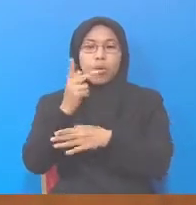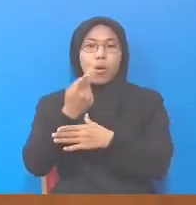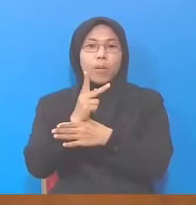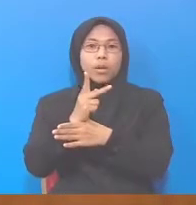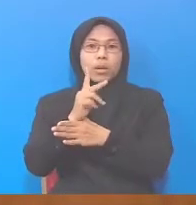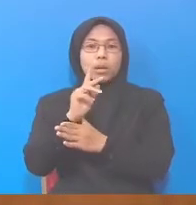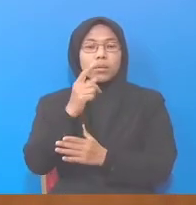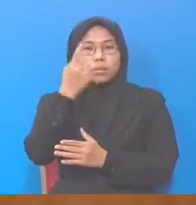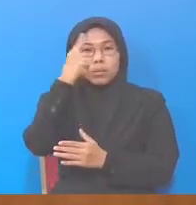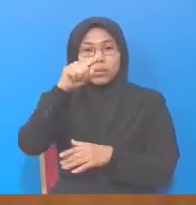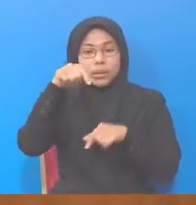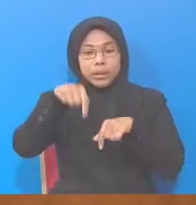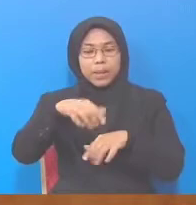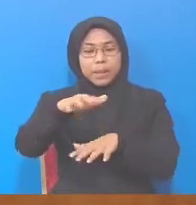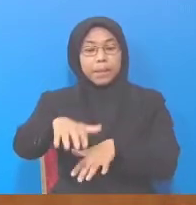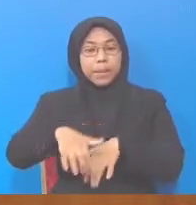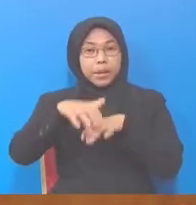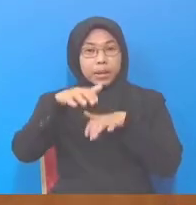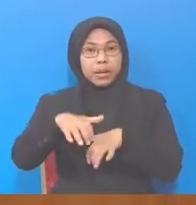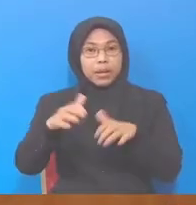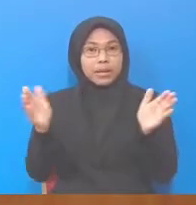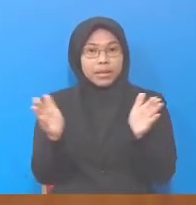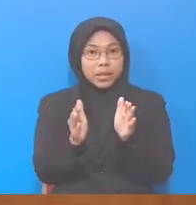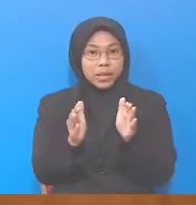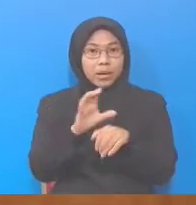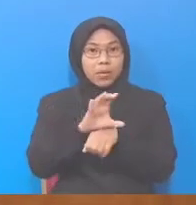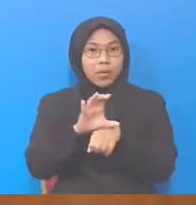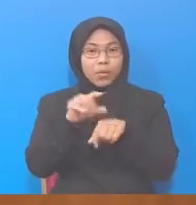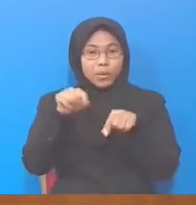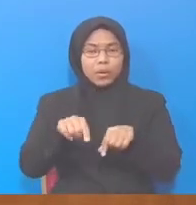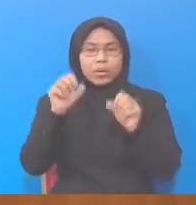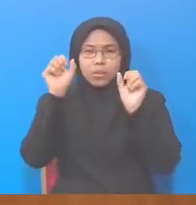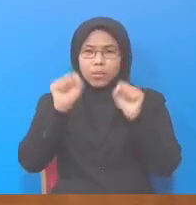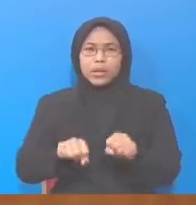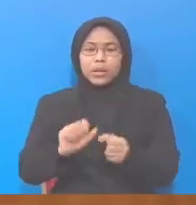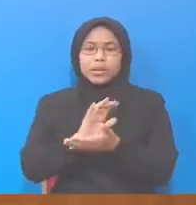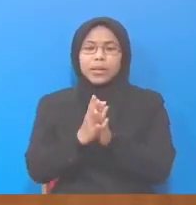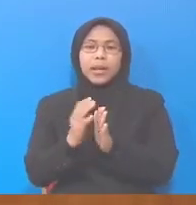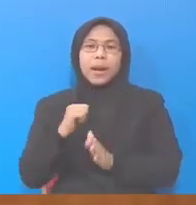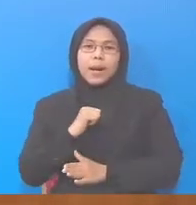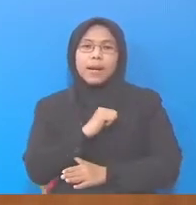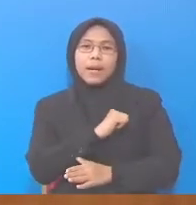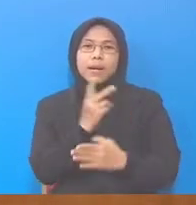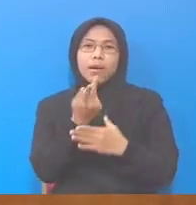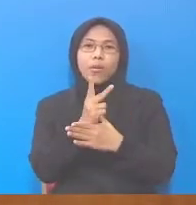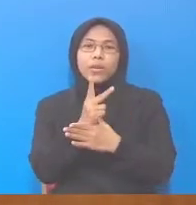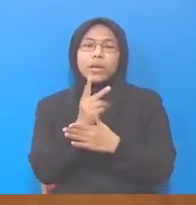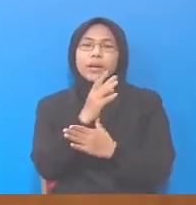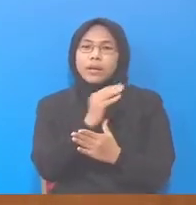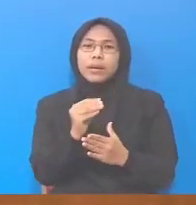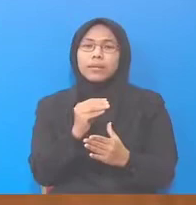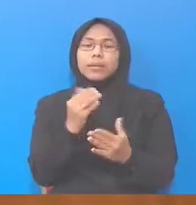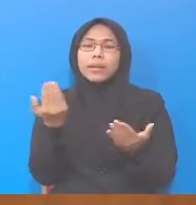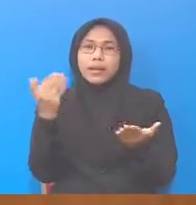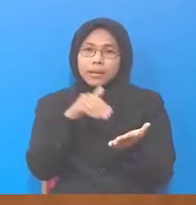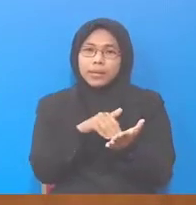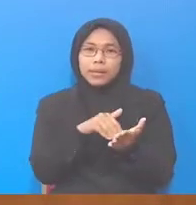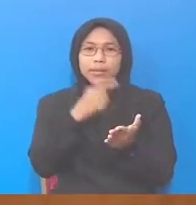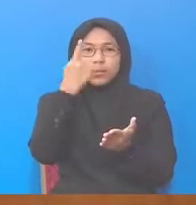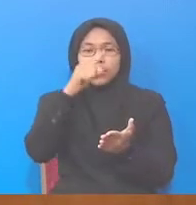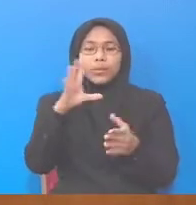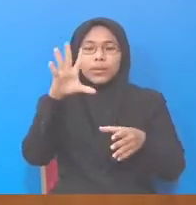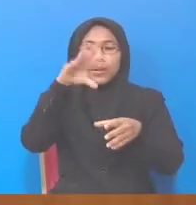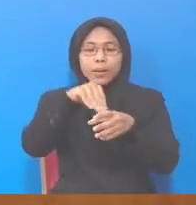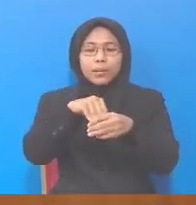supaya app menanam penanam kebun kecil Koko ini dapat menjadi ahli koperasi dan secara tidak langsung Mereka